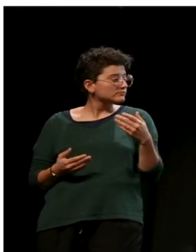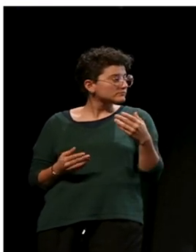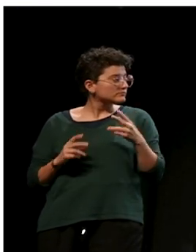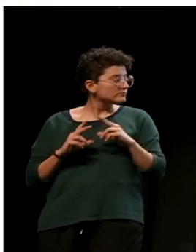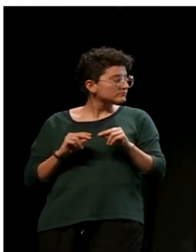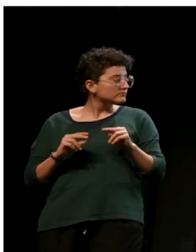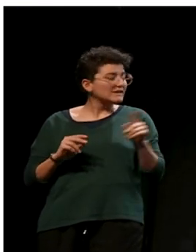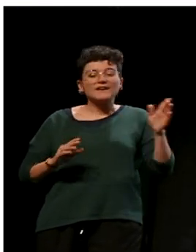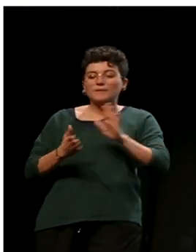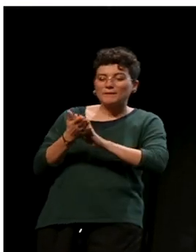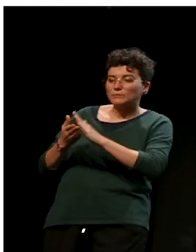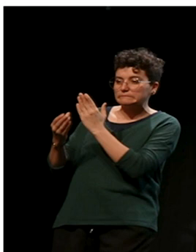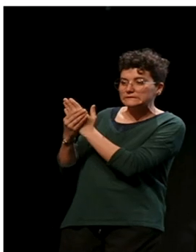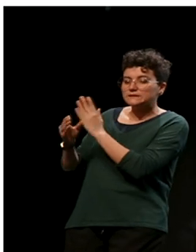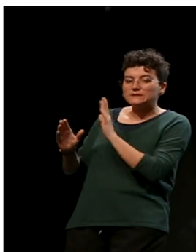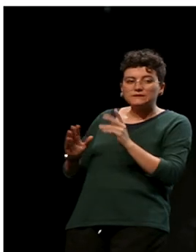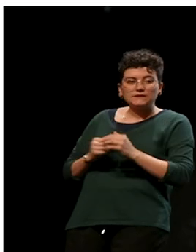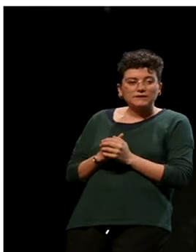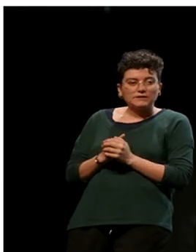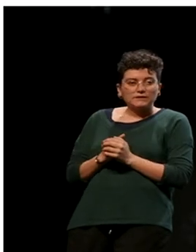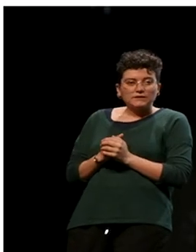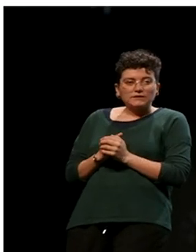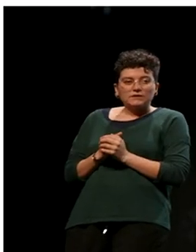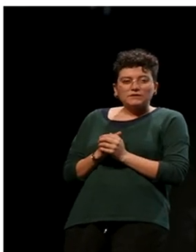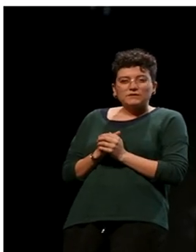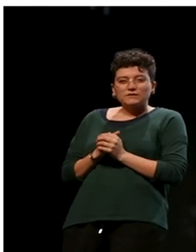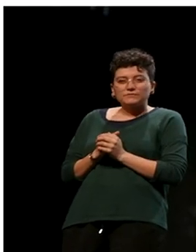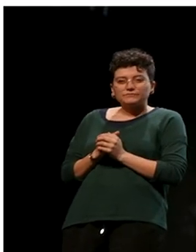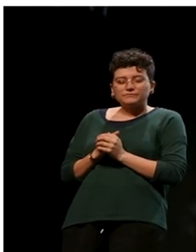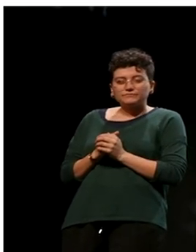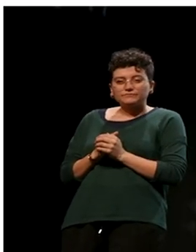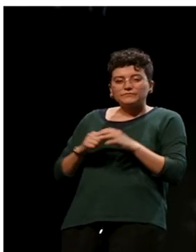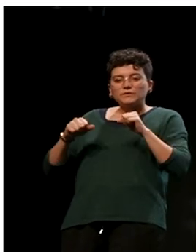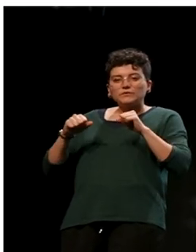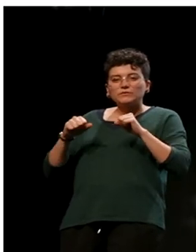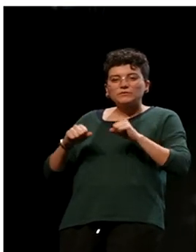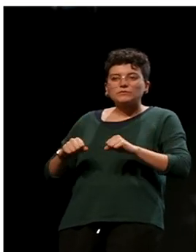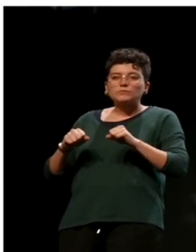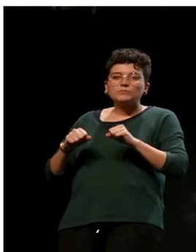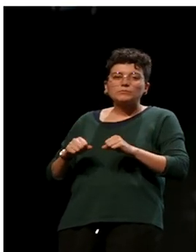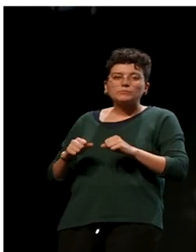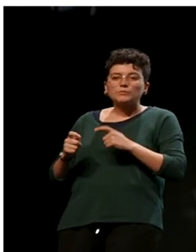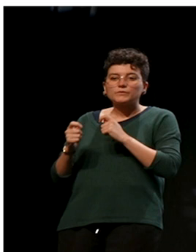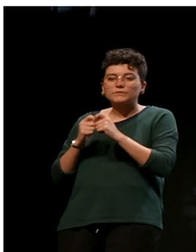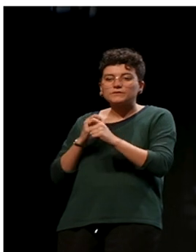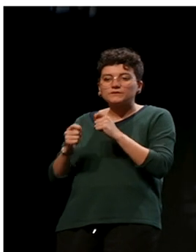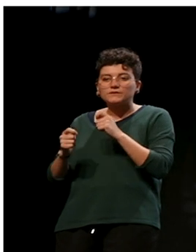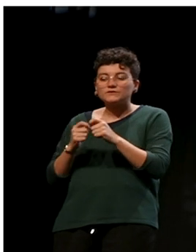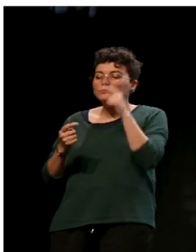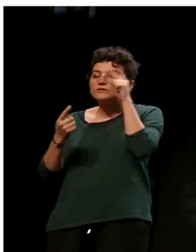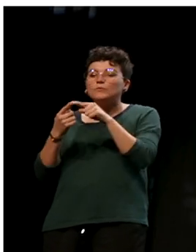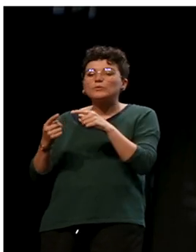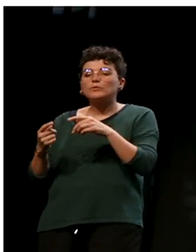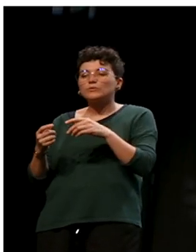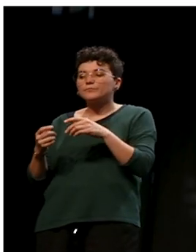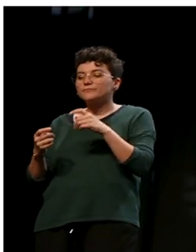Vas-y. En fait une heure, c'est vraiment trop court parce qu'on peut aussi parler par rapport à tout ça de sexualisation, de sexisme, de racisme, etc. sur